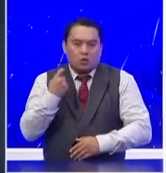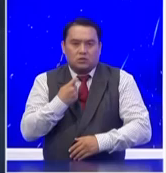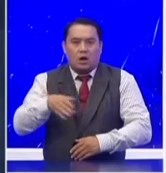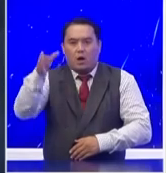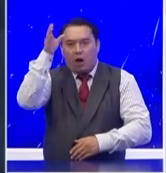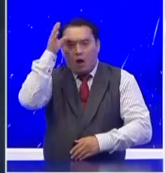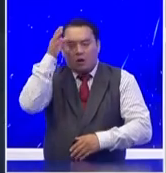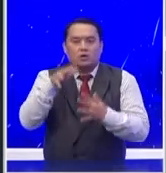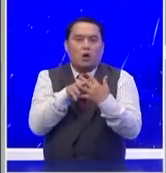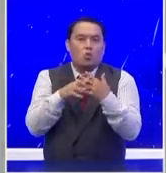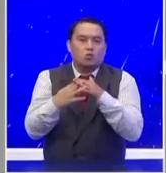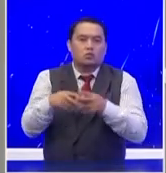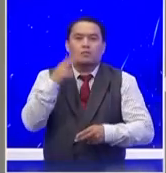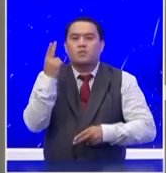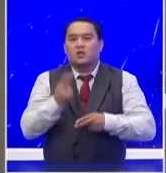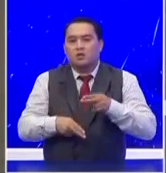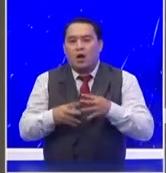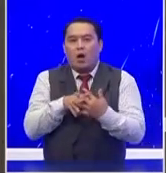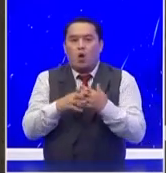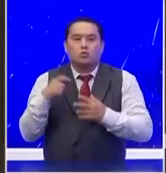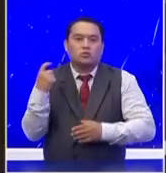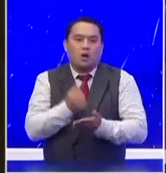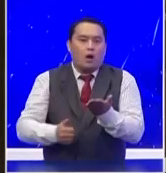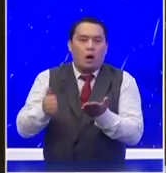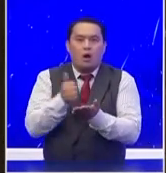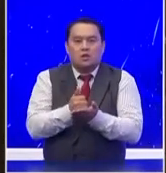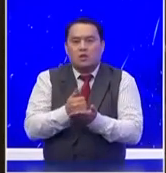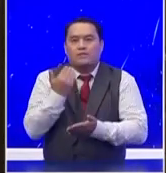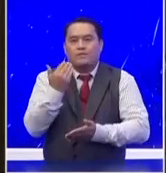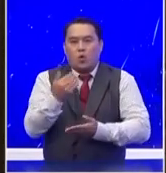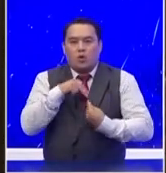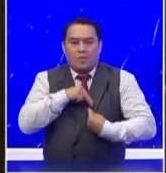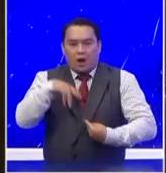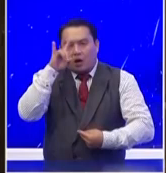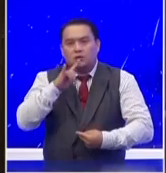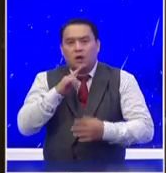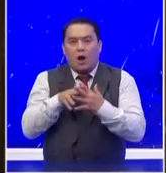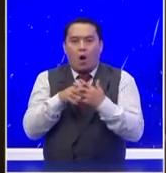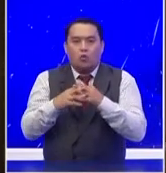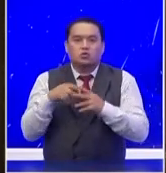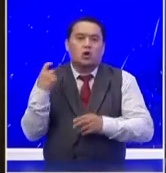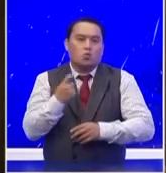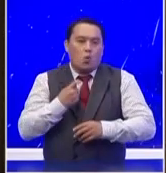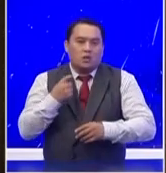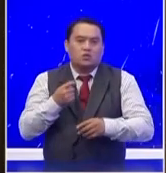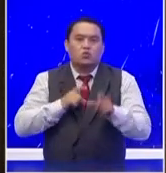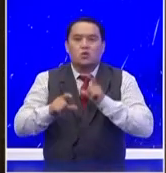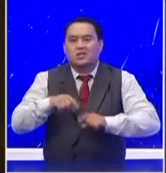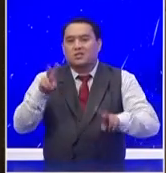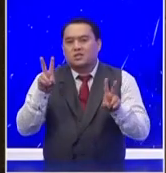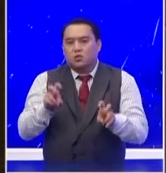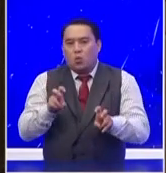ғалым агроном мамандығы бойынша бітірген. Ауыл шаруашылығы ғылымының кандидаты, алғаш еңбек жолын Қазақтың ауыл шаруашылық